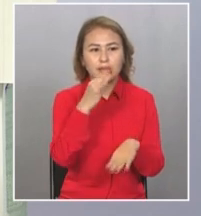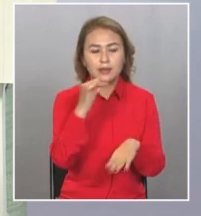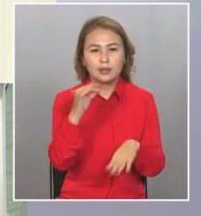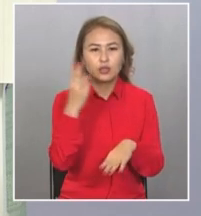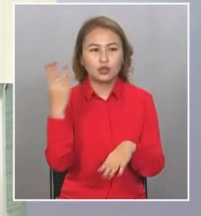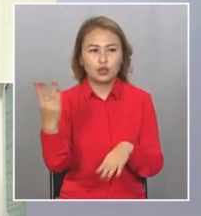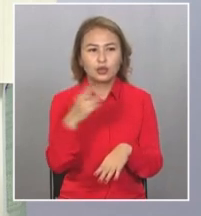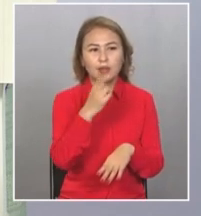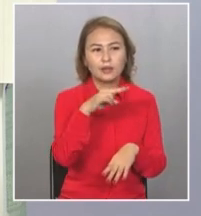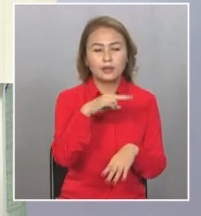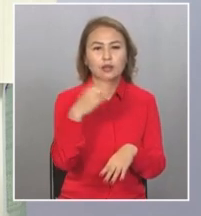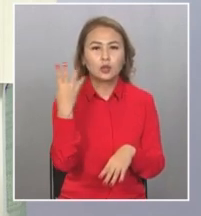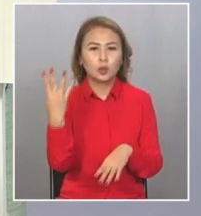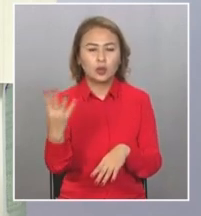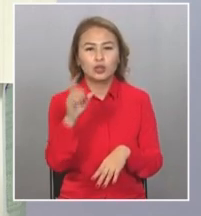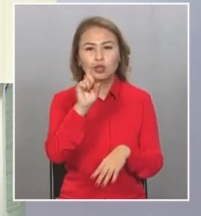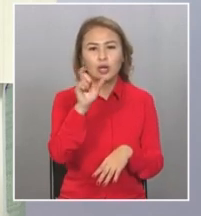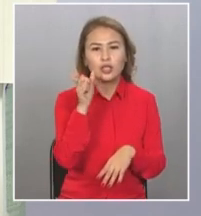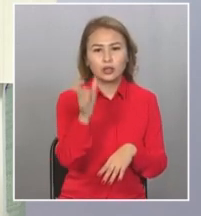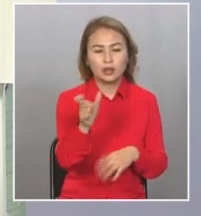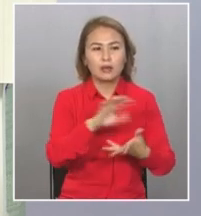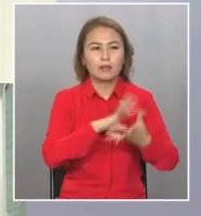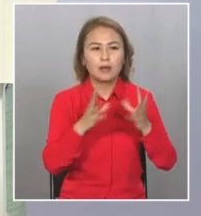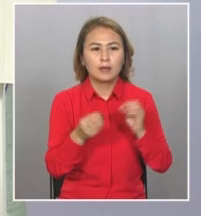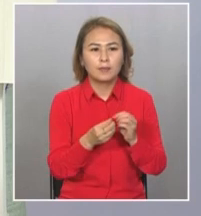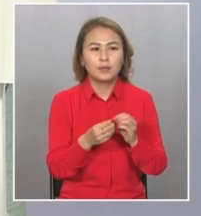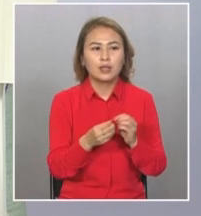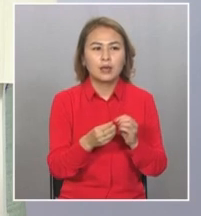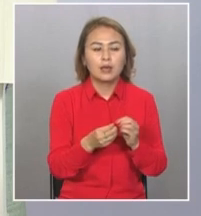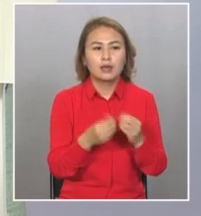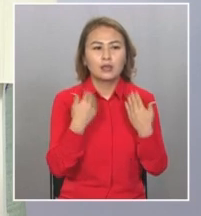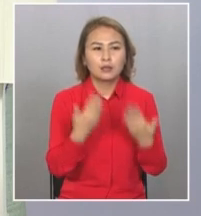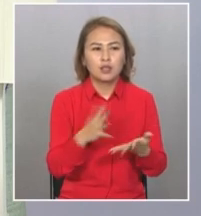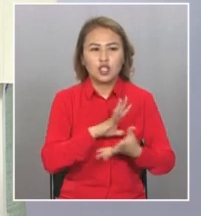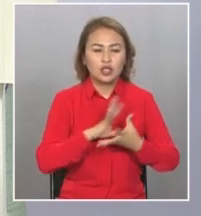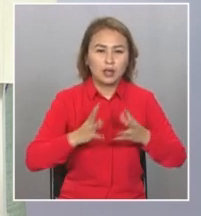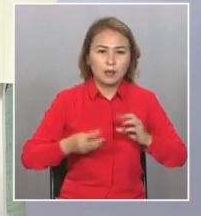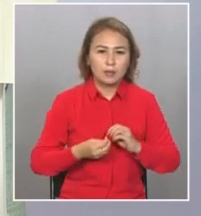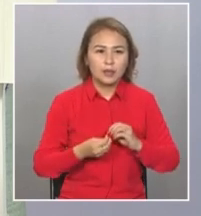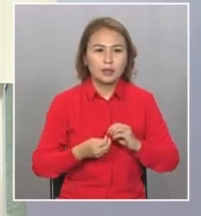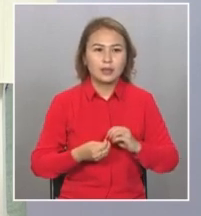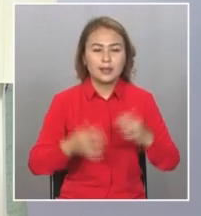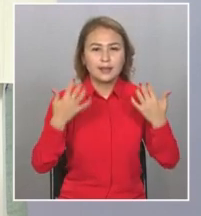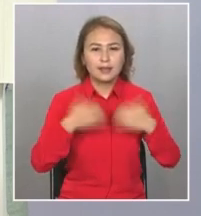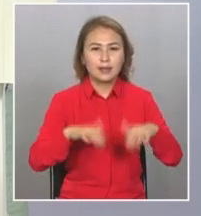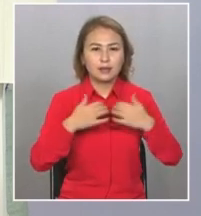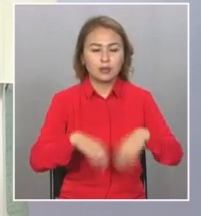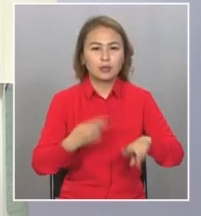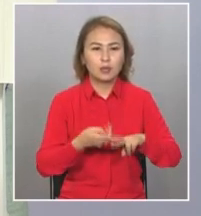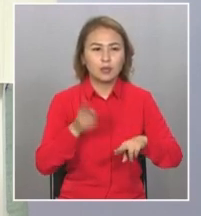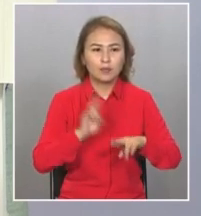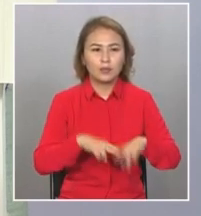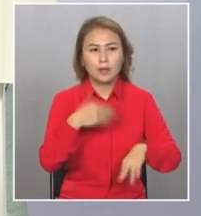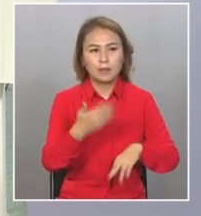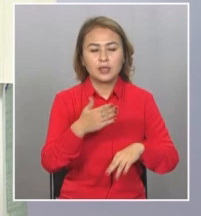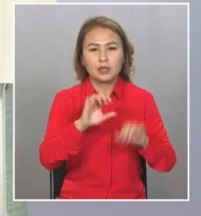D3, D4 яшықтарындағы мәліметтер, олардың пішімі жалпы, яғни сандық пішім болып тұр.